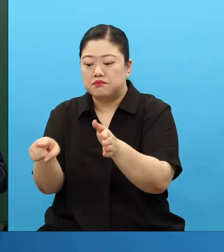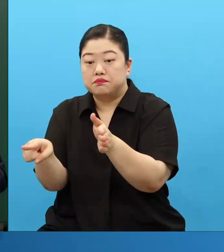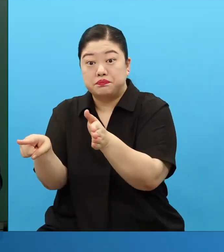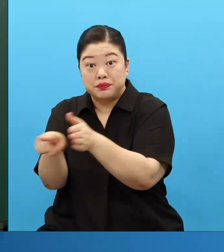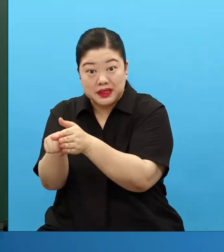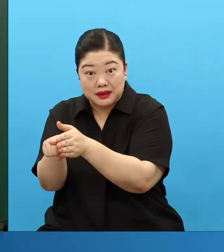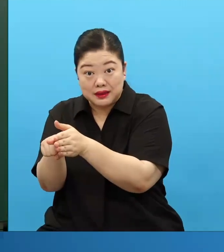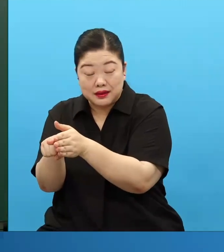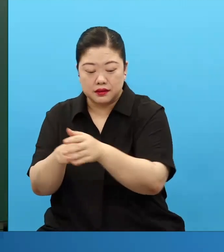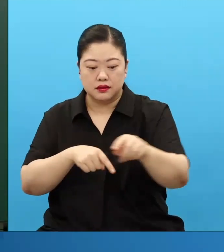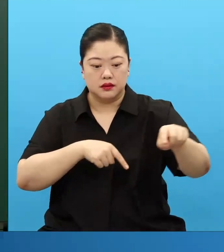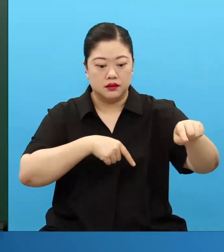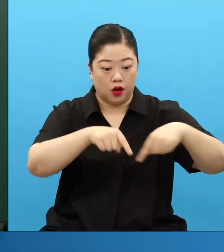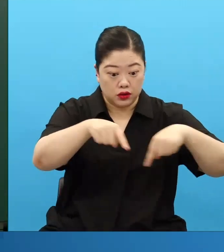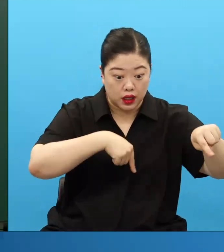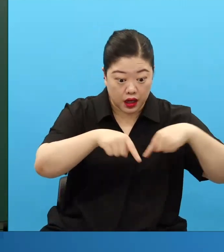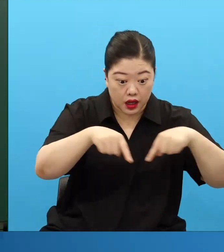여러분 자체가